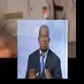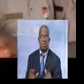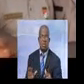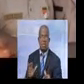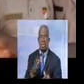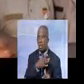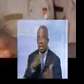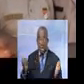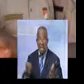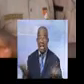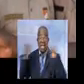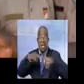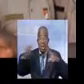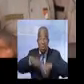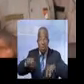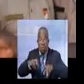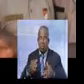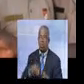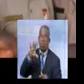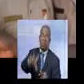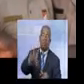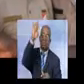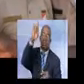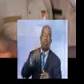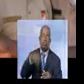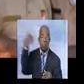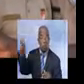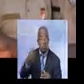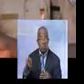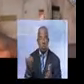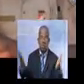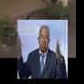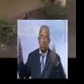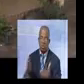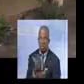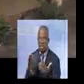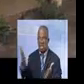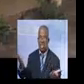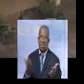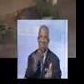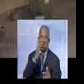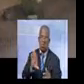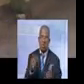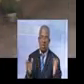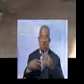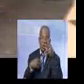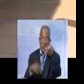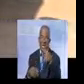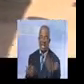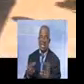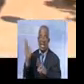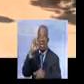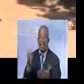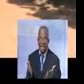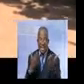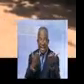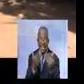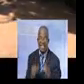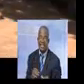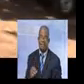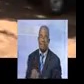ça ne ment jamais. Et on trouve toujours quelque chose. Et vous voyez, voici le résultat. À l'occasion de ces saisies, le directeur régional